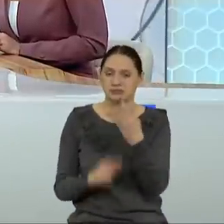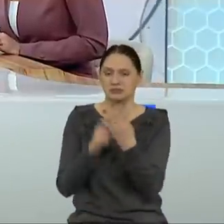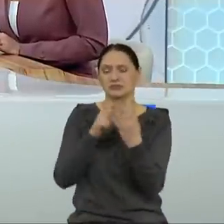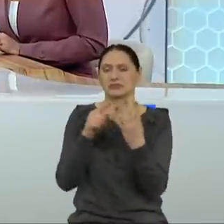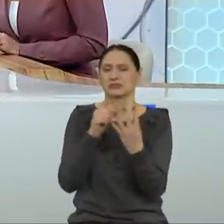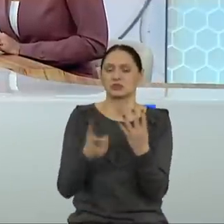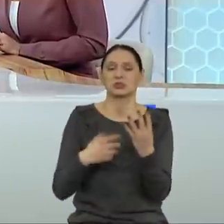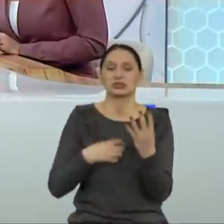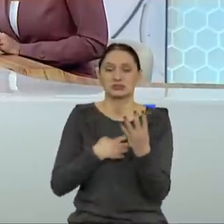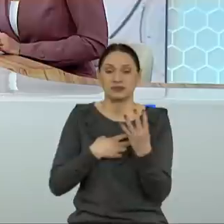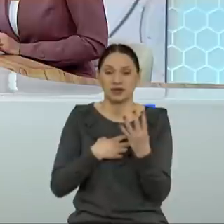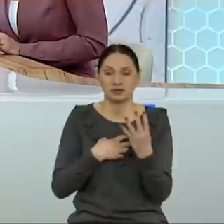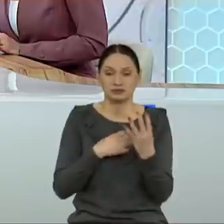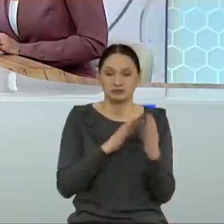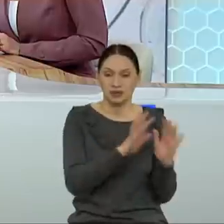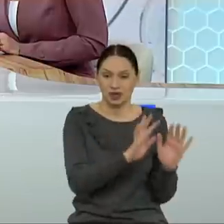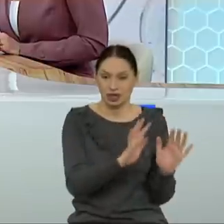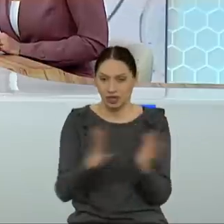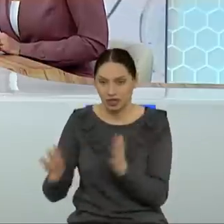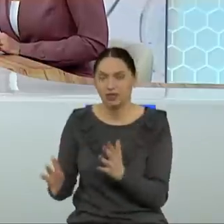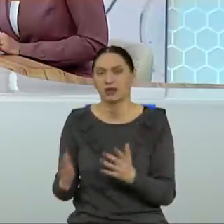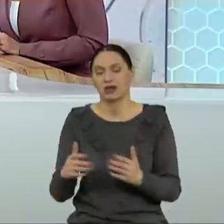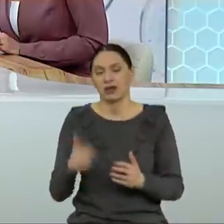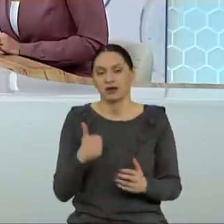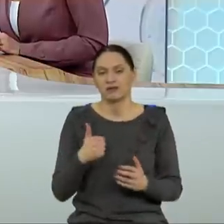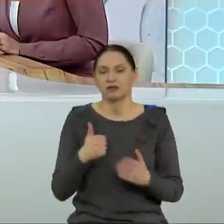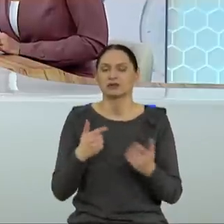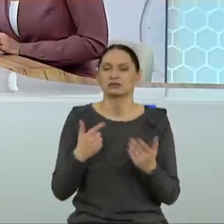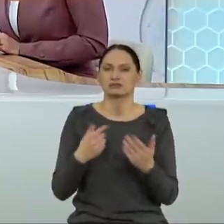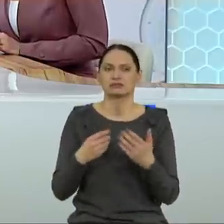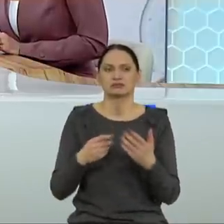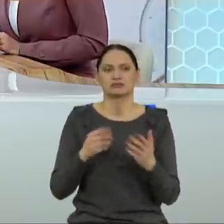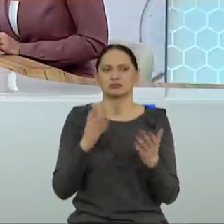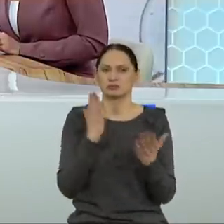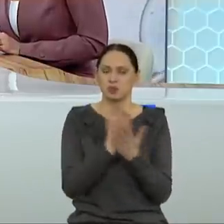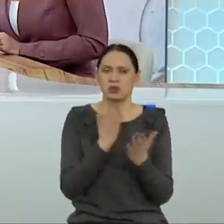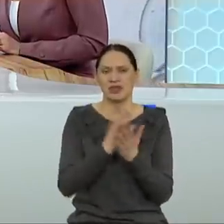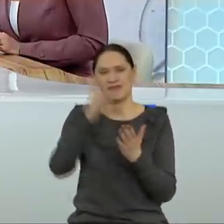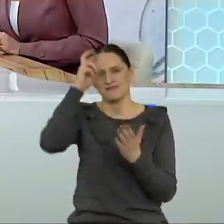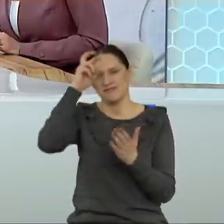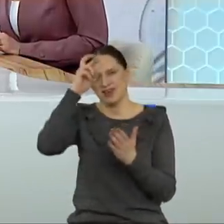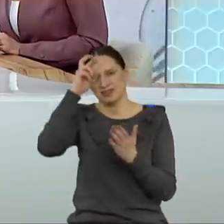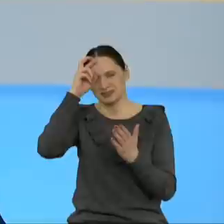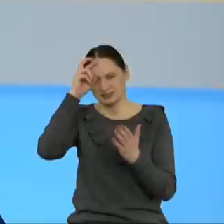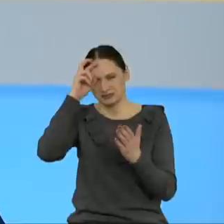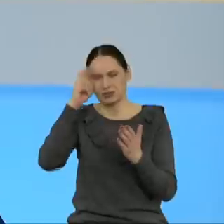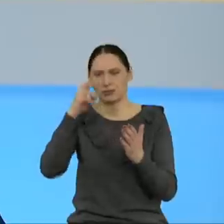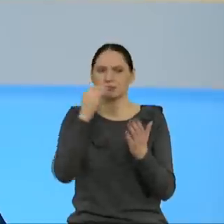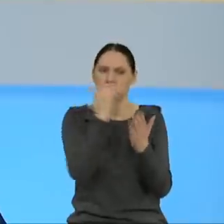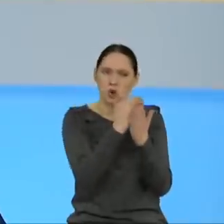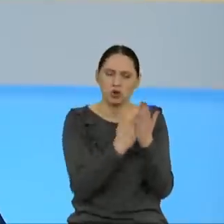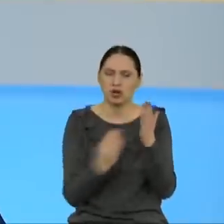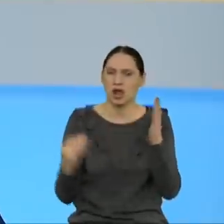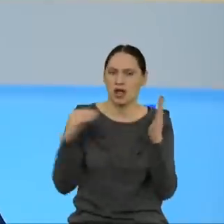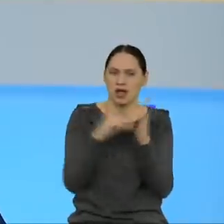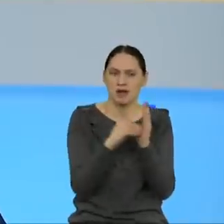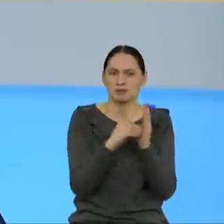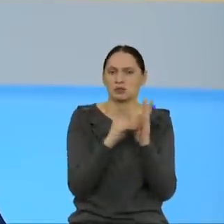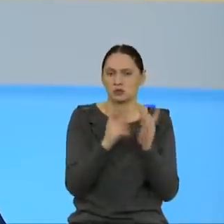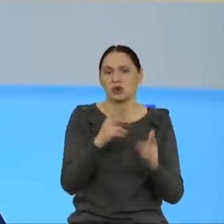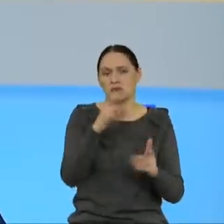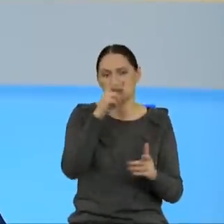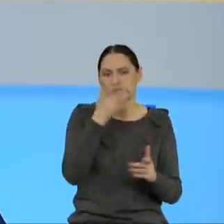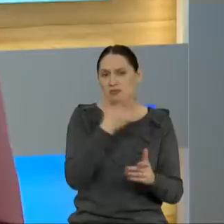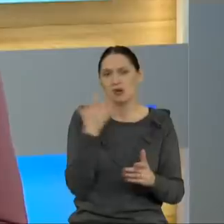dalykų, kurie galbūt yra tokios viršvertybiniai dalykai, dėl ko tikrai, manyčiau, partijos galėtų būti pajėgę